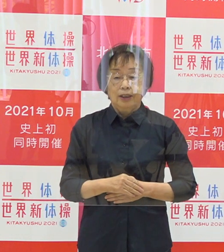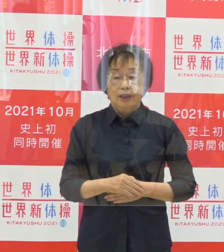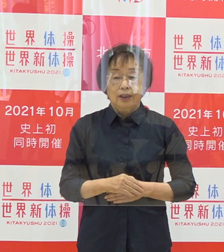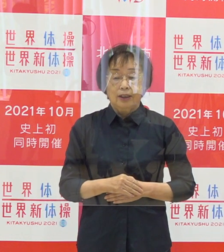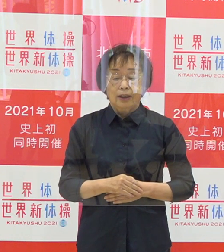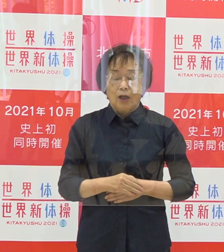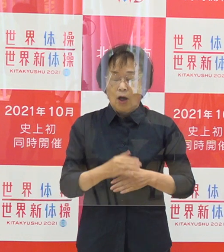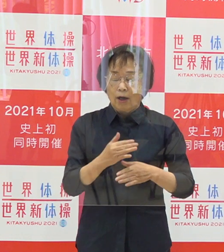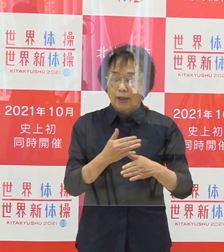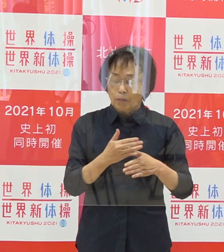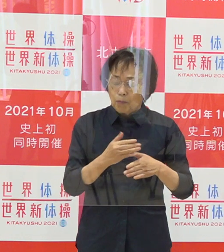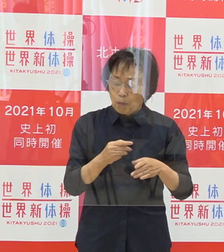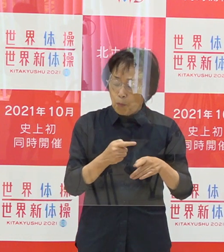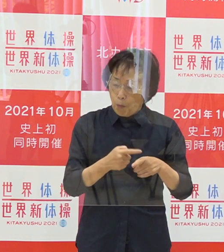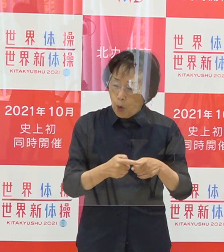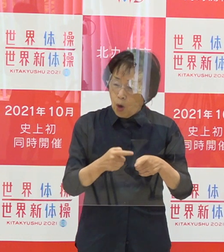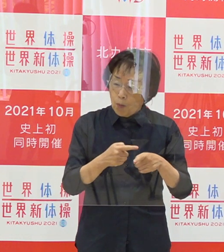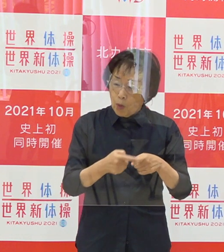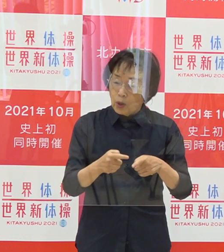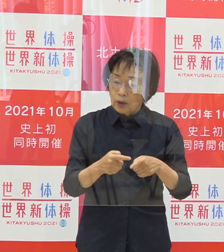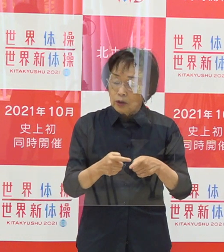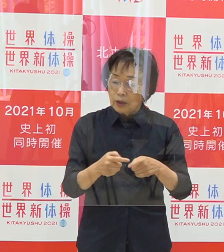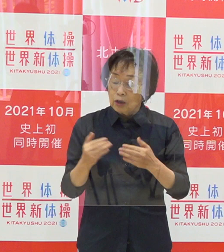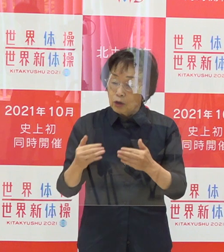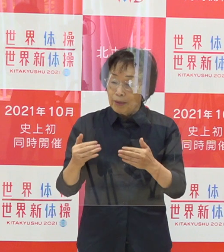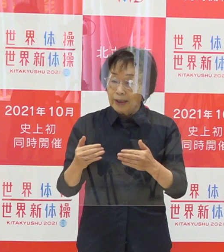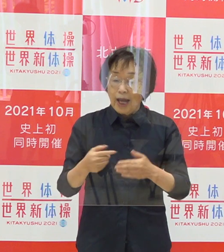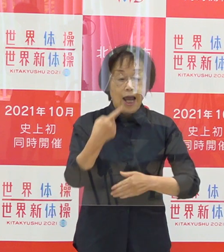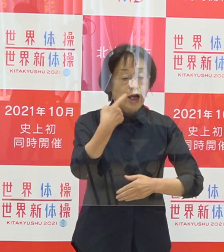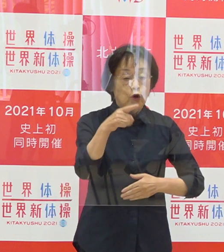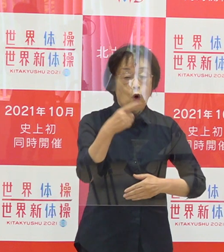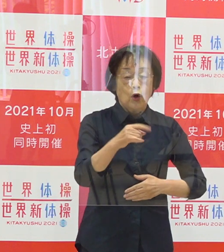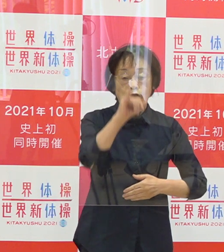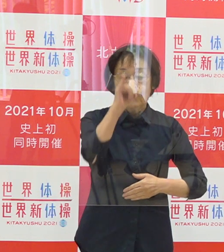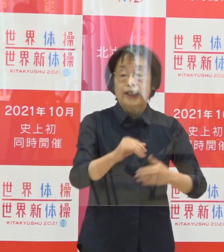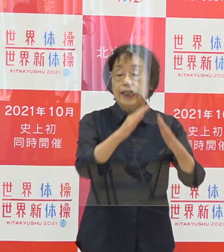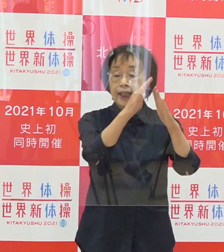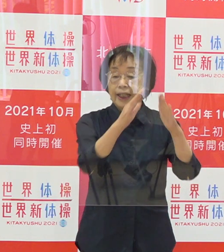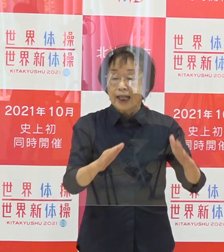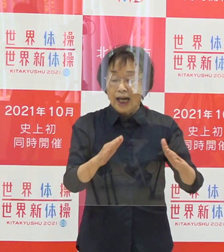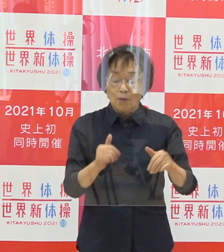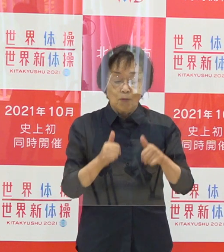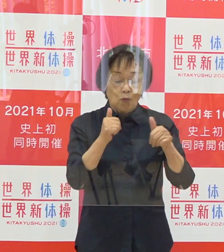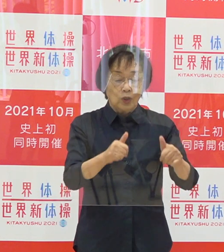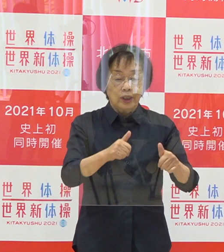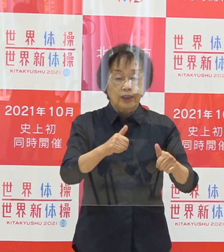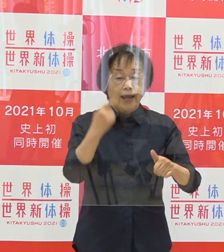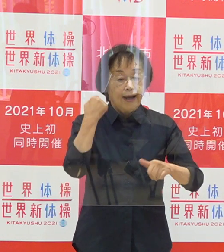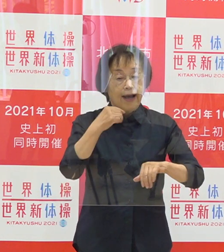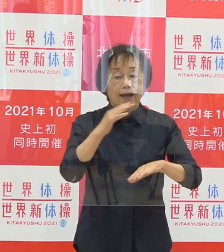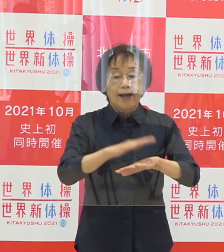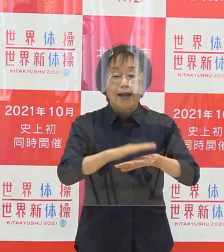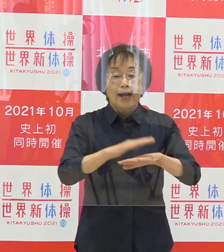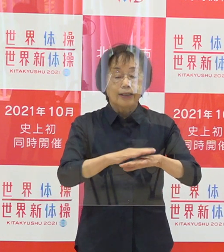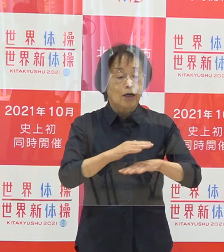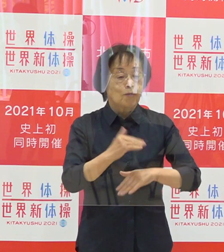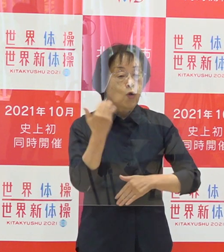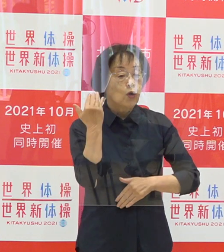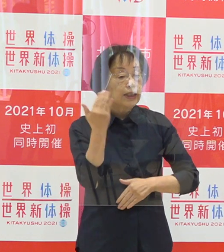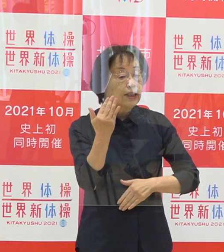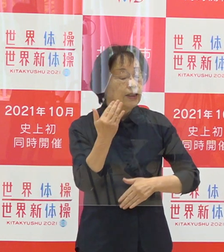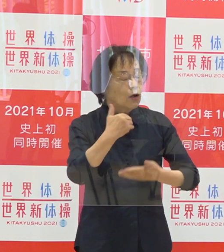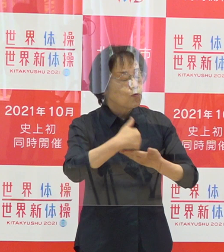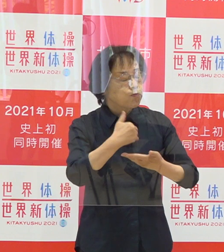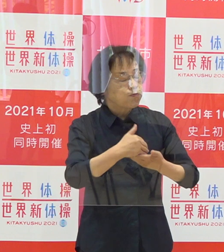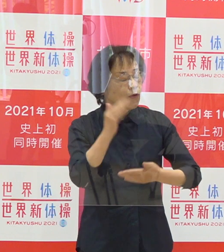に議論をして教育委員会の考え方もよく聞いた上で、市としてこれは教育